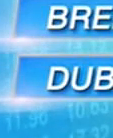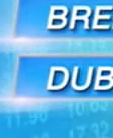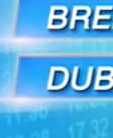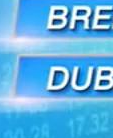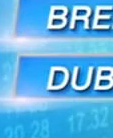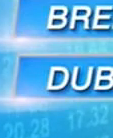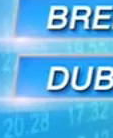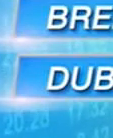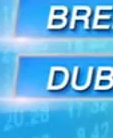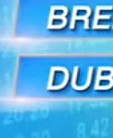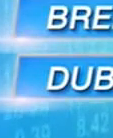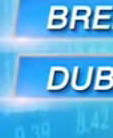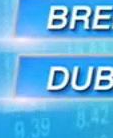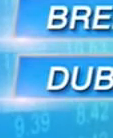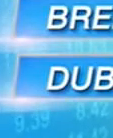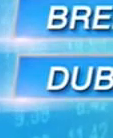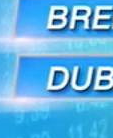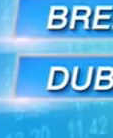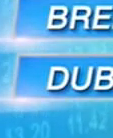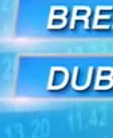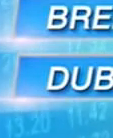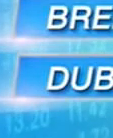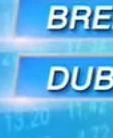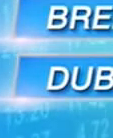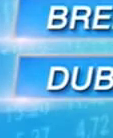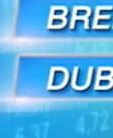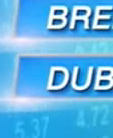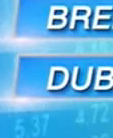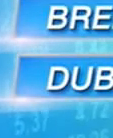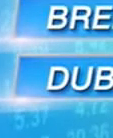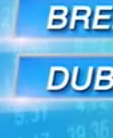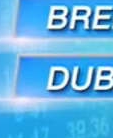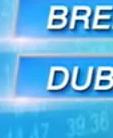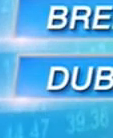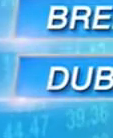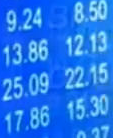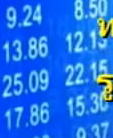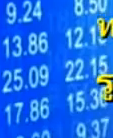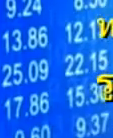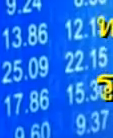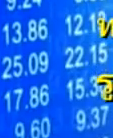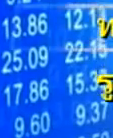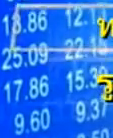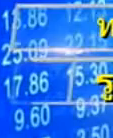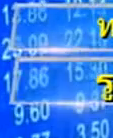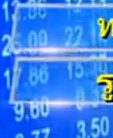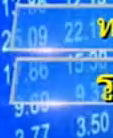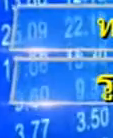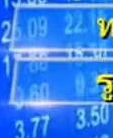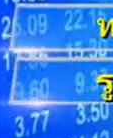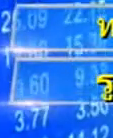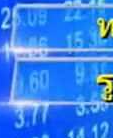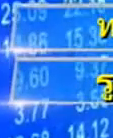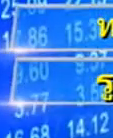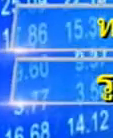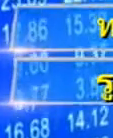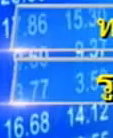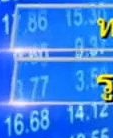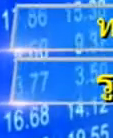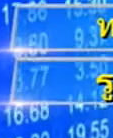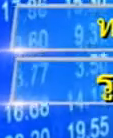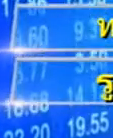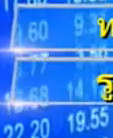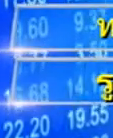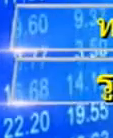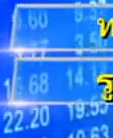ที่45เหรียญ46เซนต์ต่อบาร์เรลส่วนราคาทองคำในประเทศวันนี้ปรับขึ้นลง2ครั้งรวมราคาขึ้นมา50บ